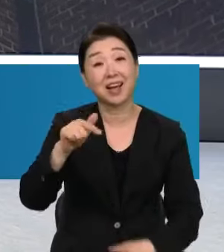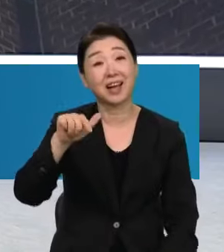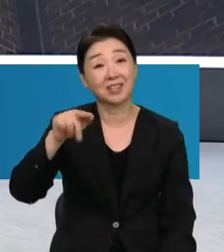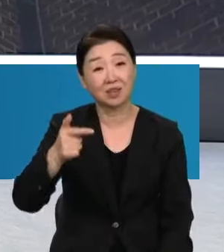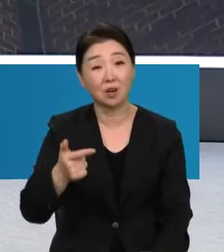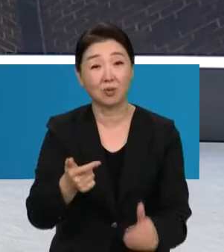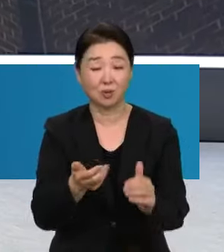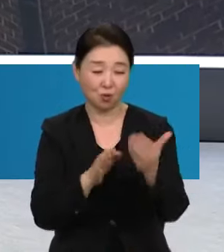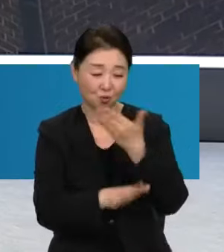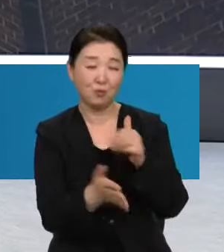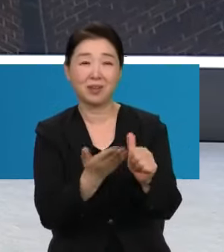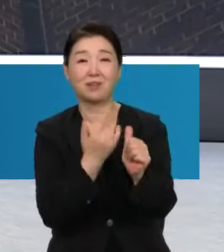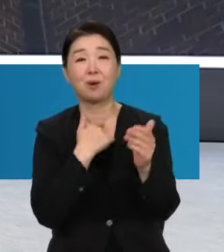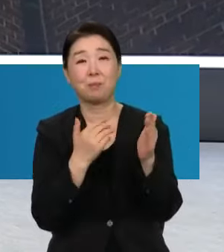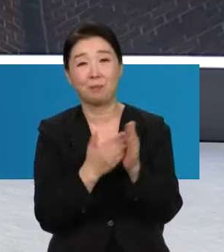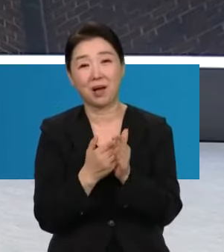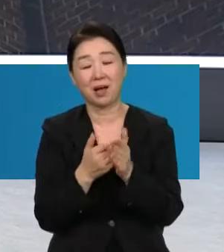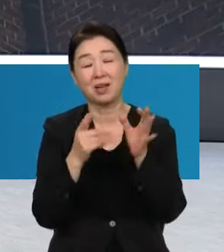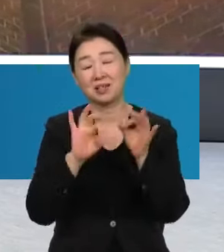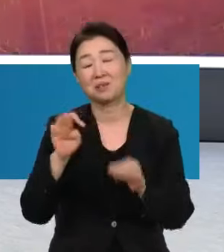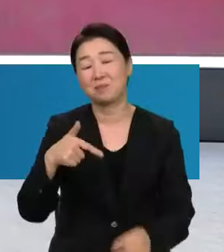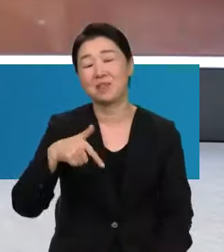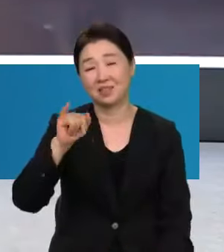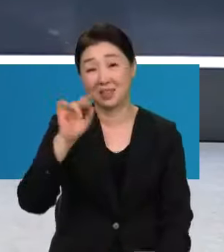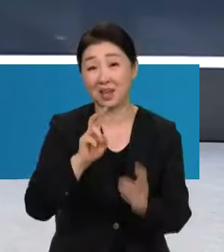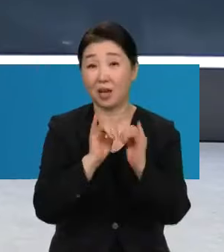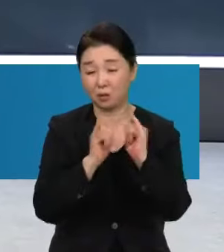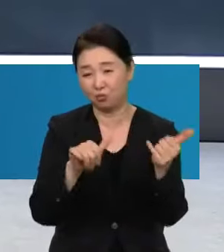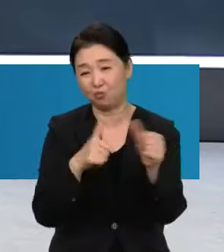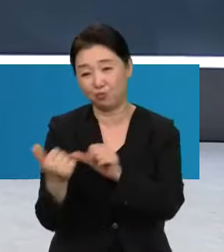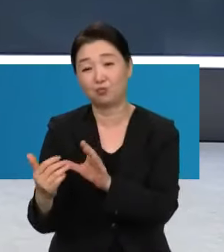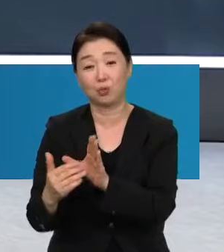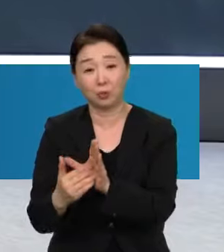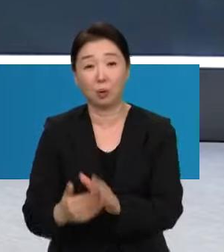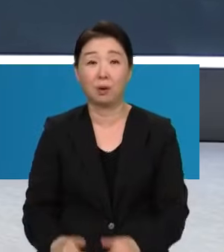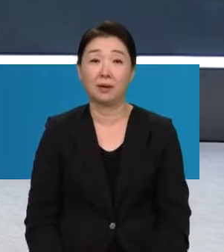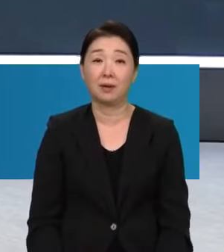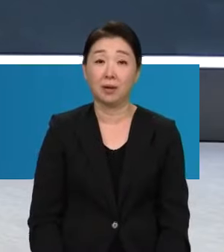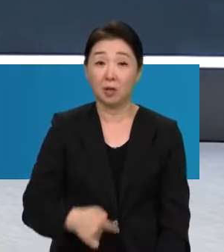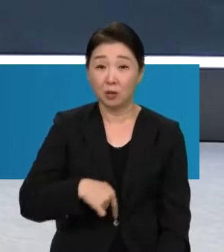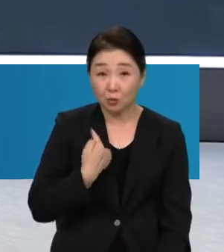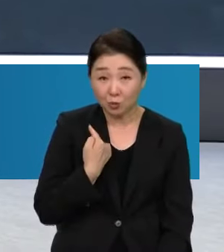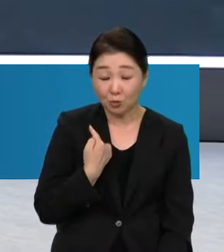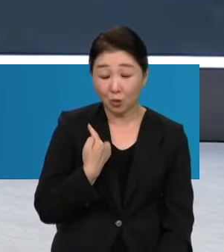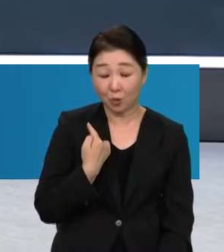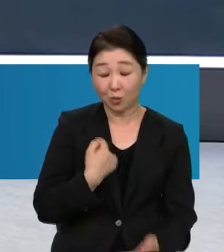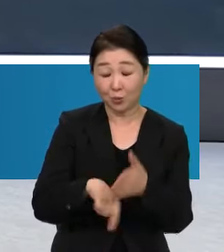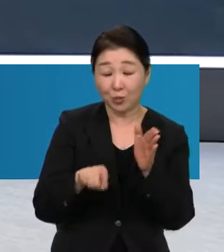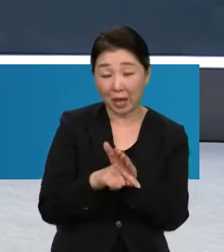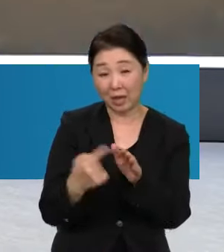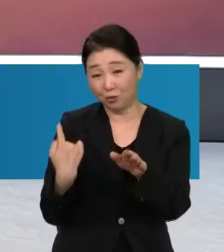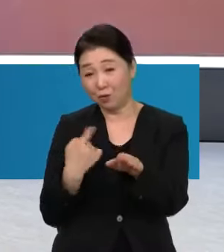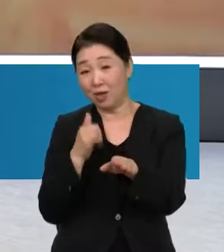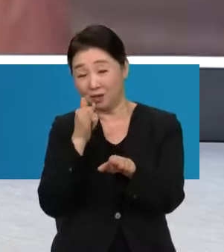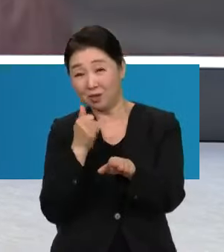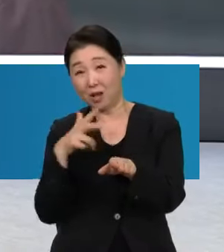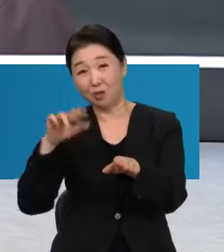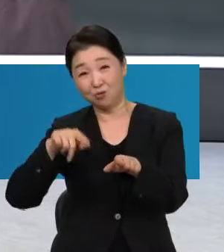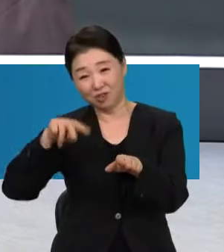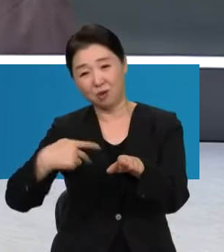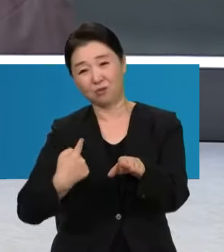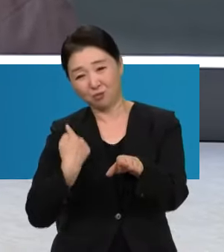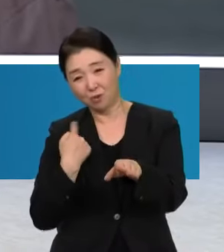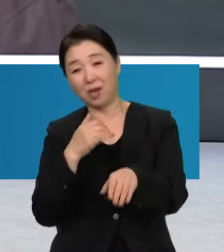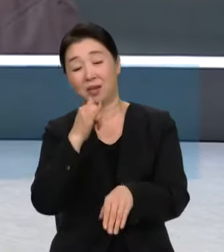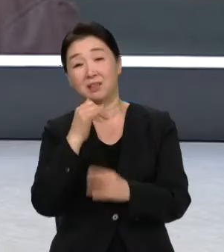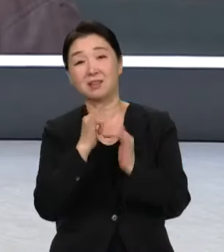길러온 가수 김민기 씨가 세상을 떠났습니다. 스스로에 대해 뒤에 있는 사람, 뒷것이라 낮춰 표현했던 김민기 씨의